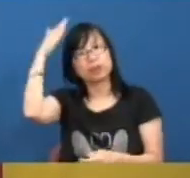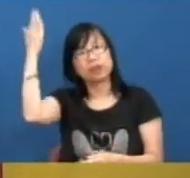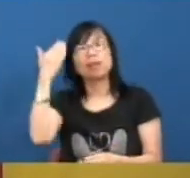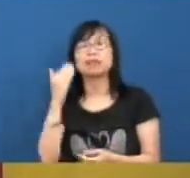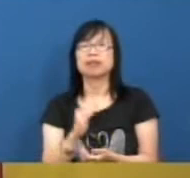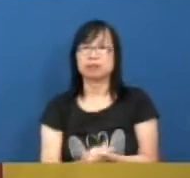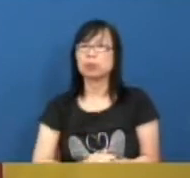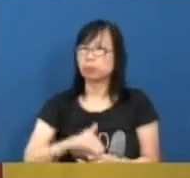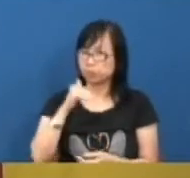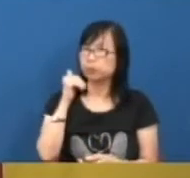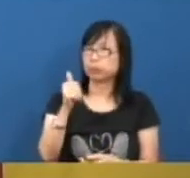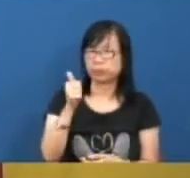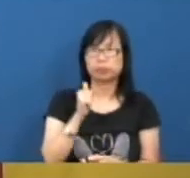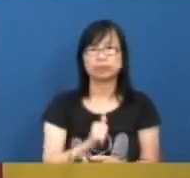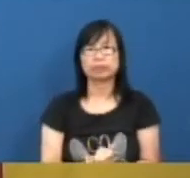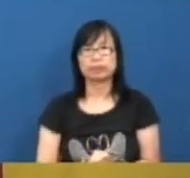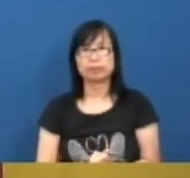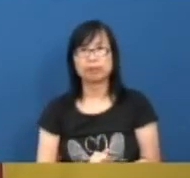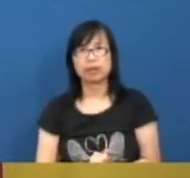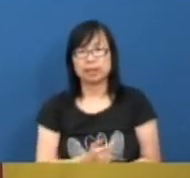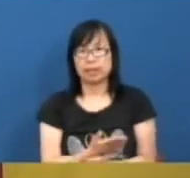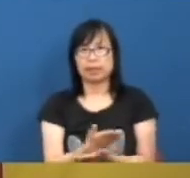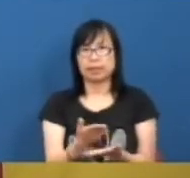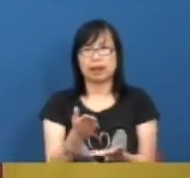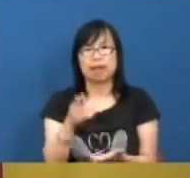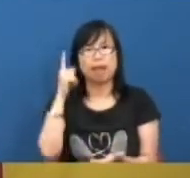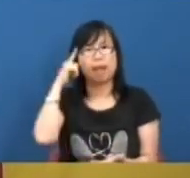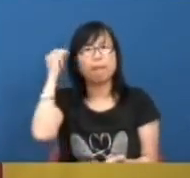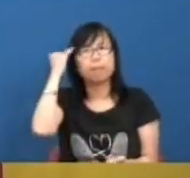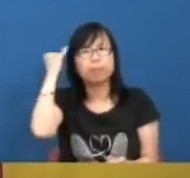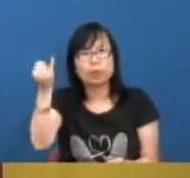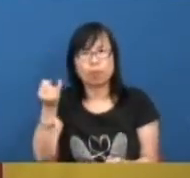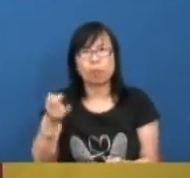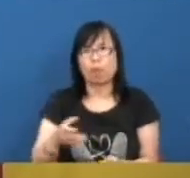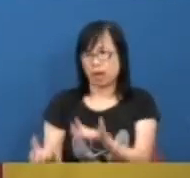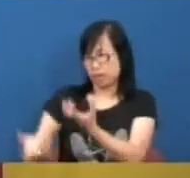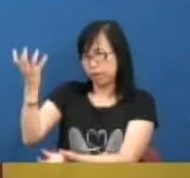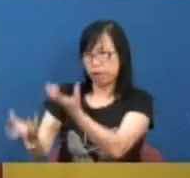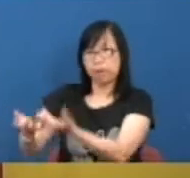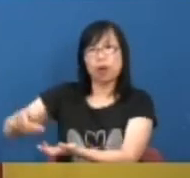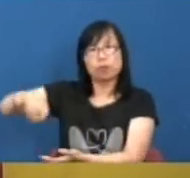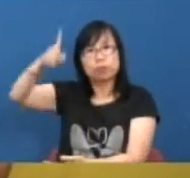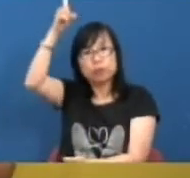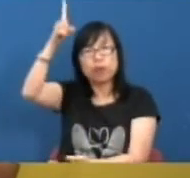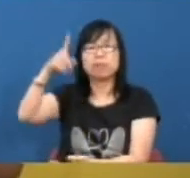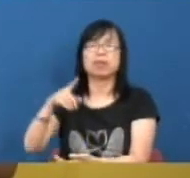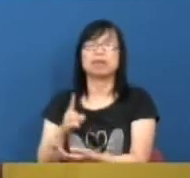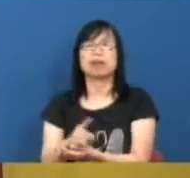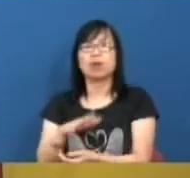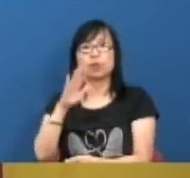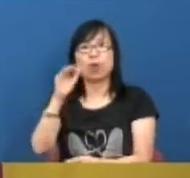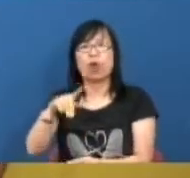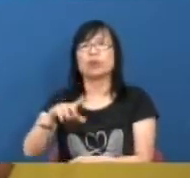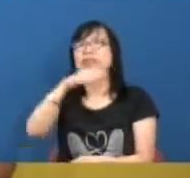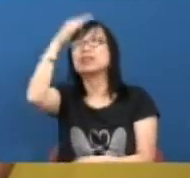賞心嘅樂事啊！咁啊～即係大家都諗唔到啊！喺個焚化爐上面嚇，仍然可以做即係一個咁觀